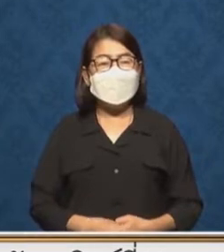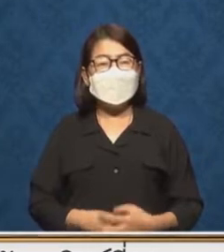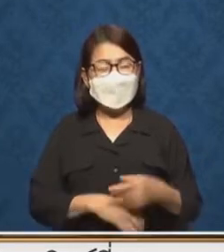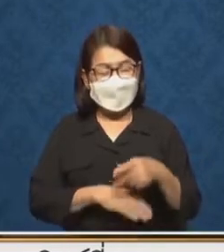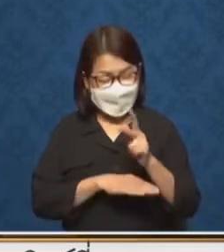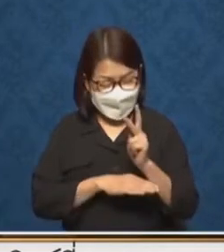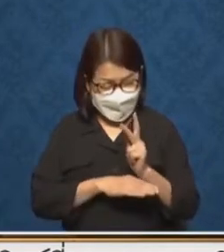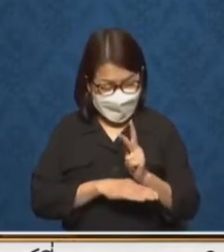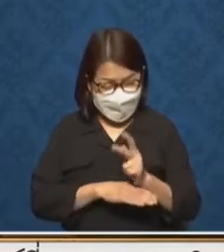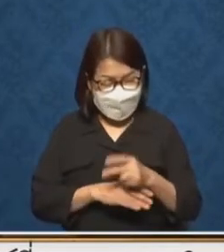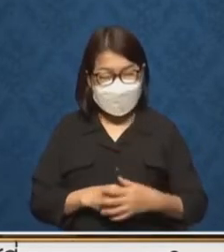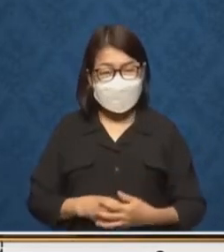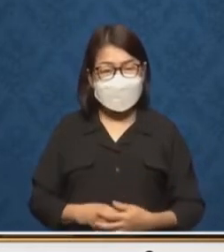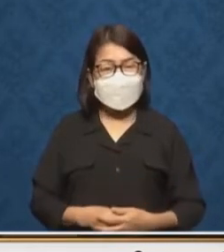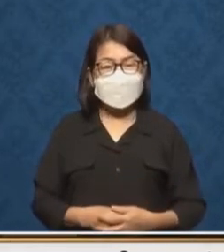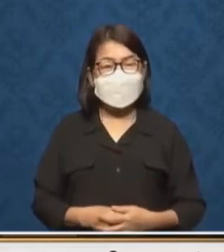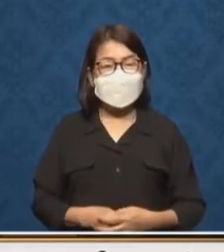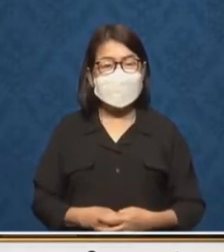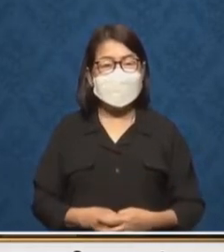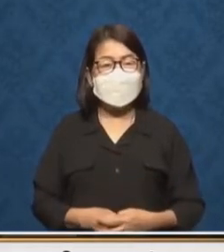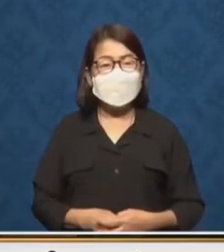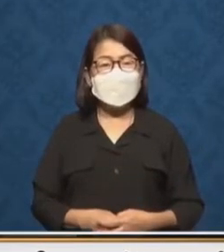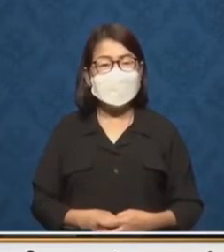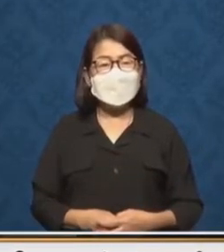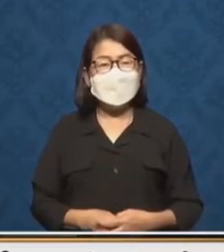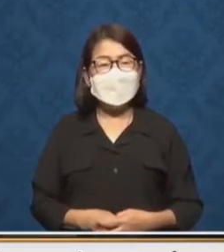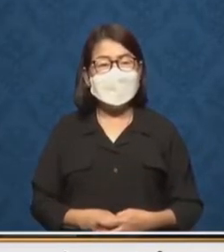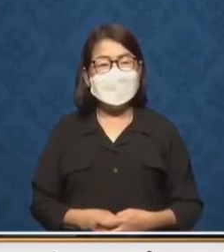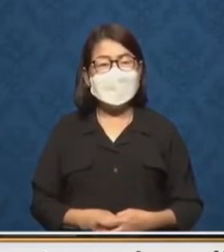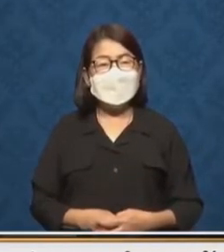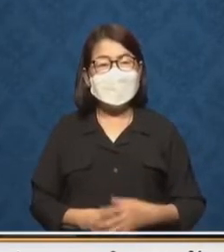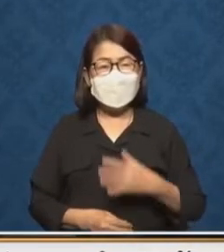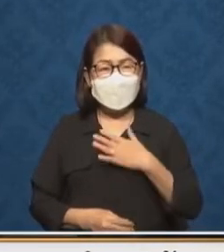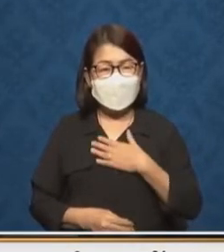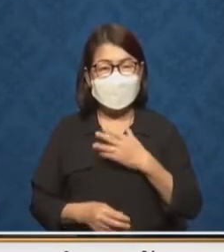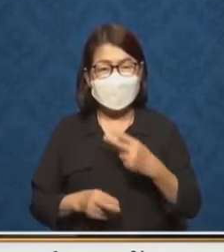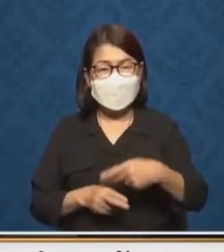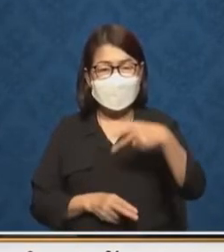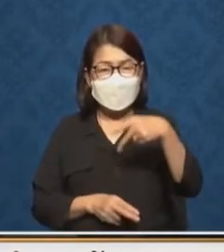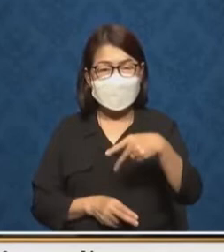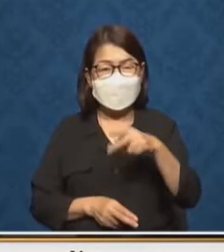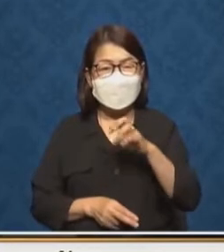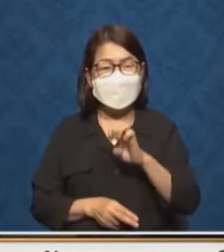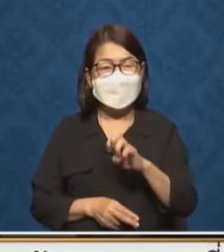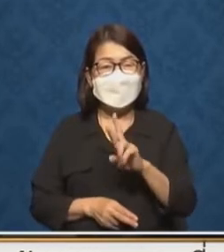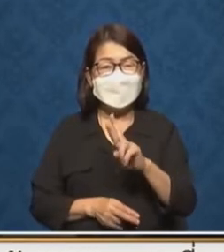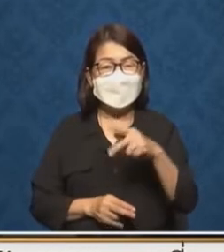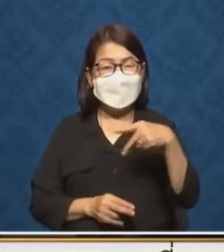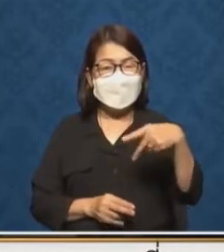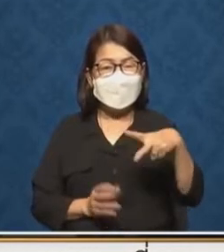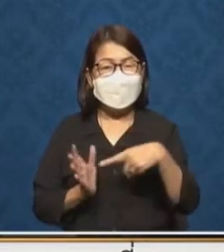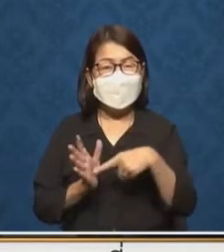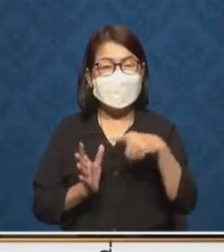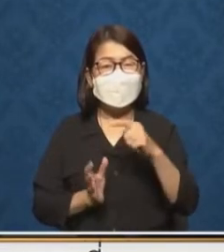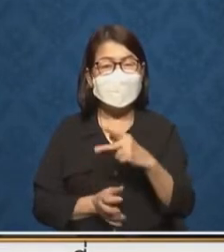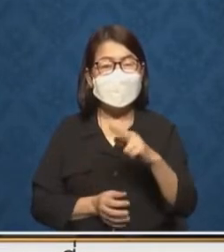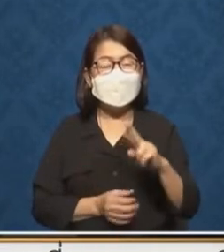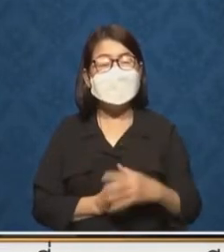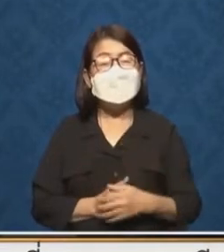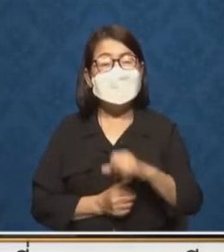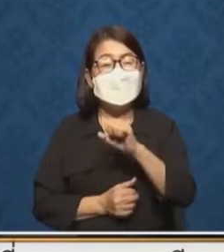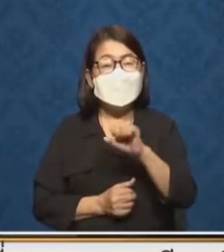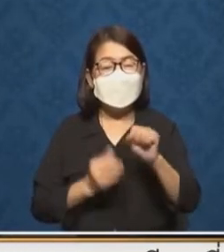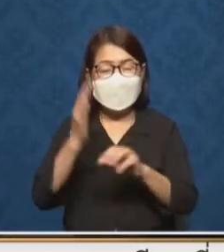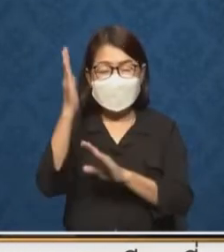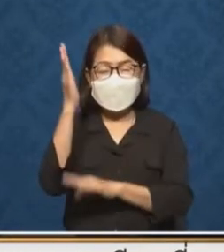ราบเรียนท่านประธานสภาผู้แทนราษฎรที่เคารพผมนายธีรพัฒน์พริ้งสุรกะสมาชิกสภาผู้แทนราษฎรจังหวัดสุราษฎร์ธ